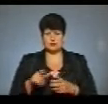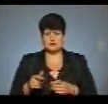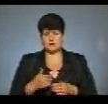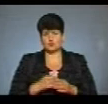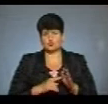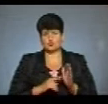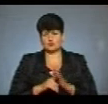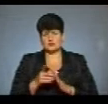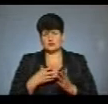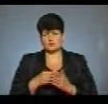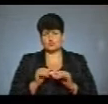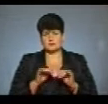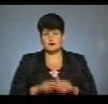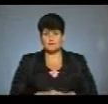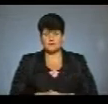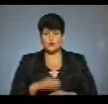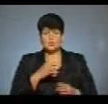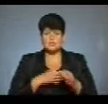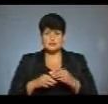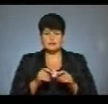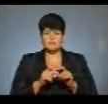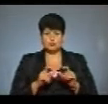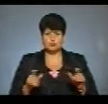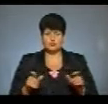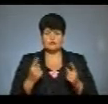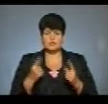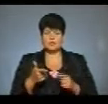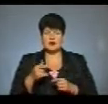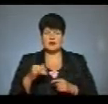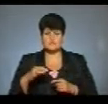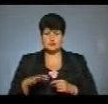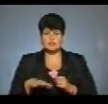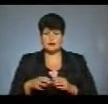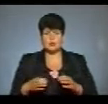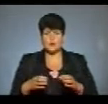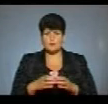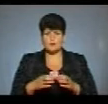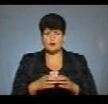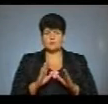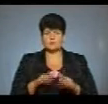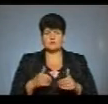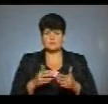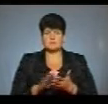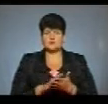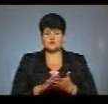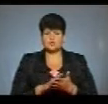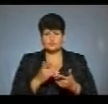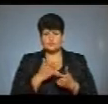хочуть розпочати власну справу. Консультативний пункт для бізнесу Великогаївської територіальної об'єднаної громади надавав